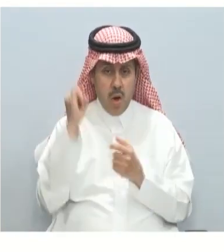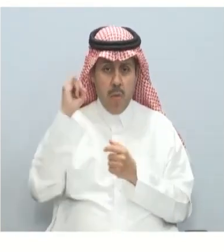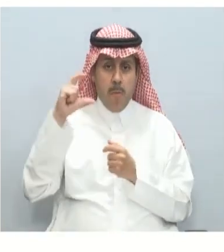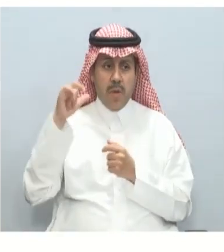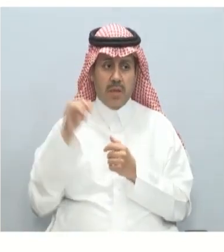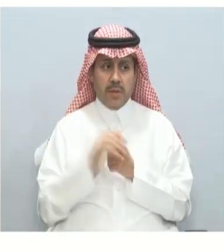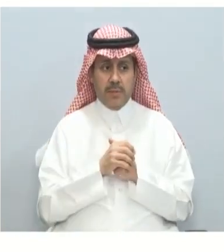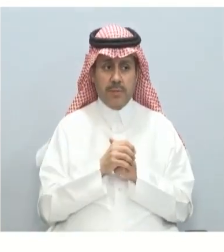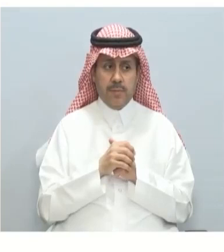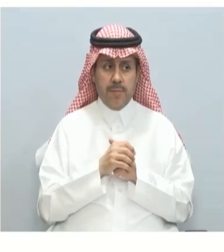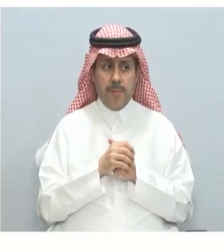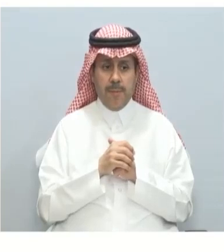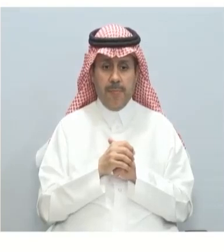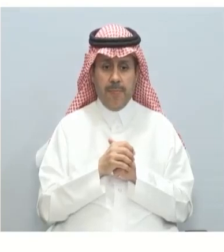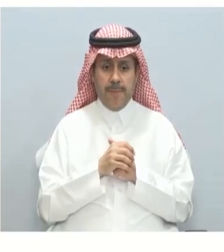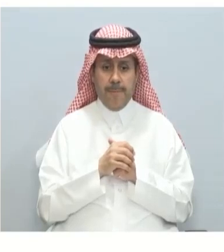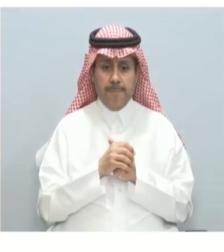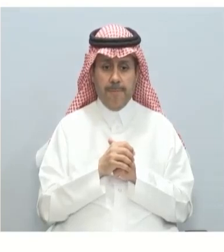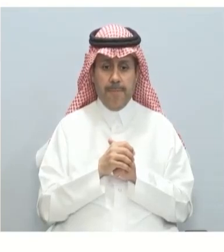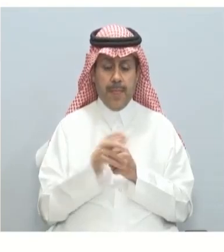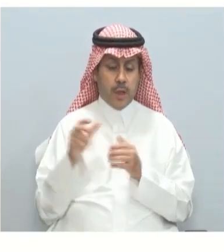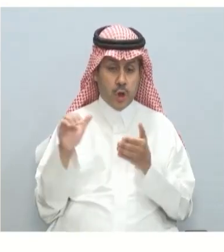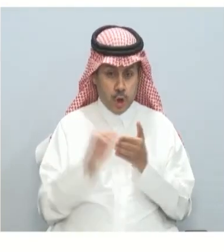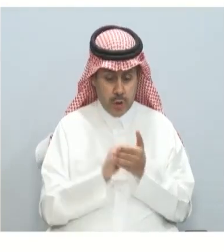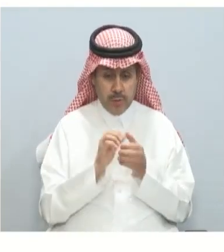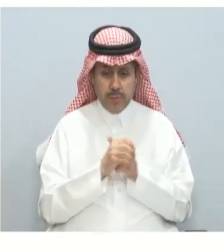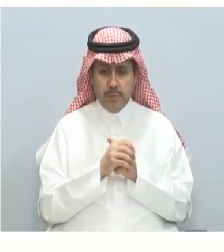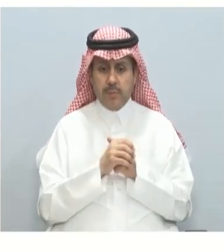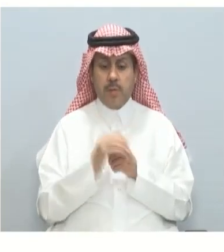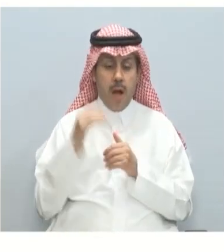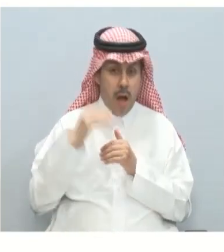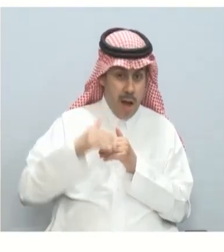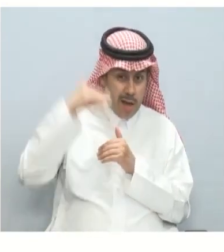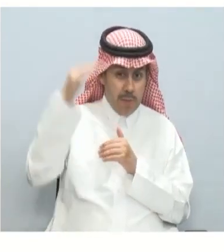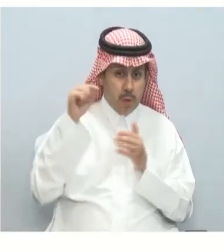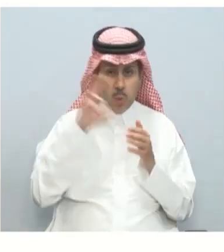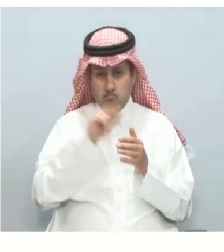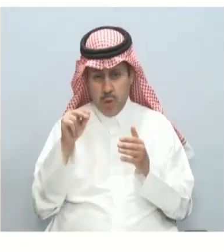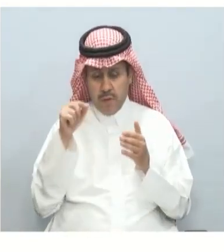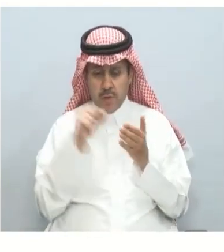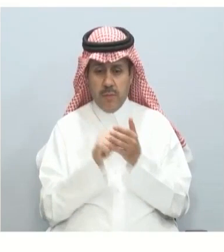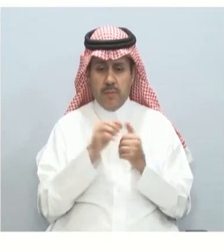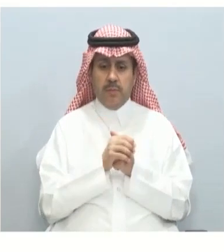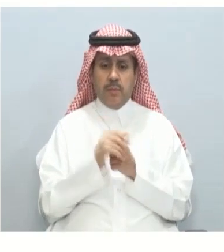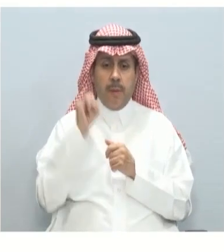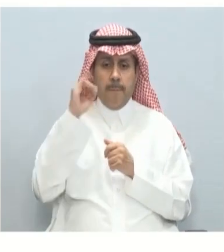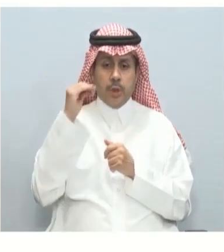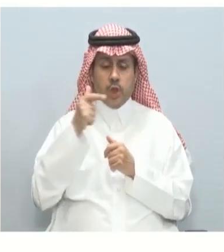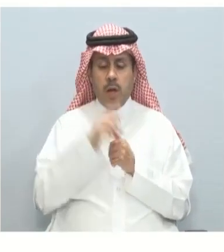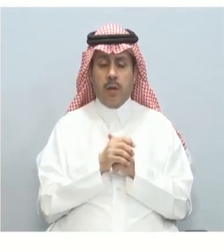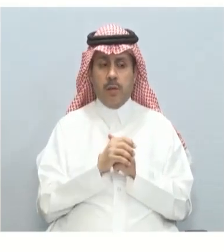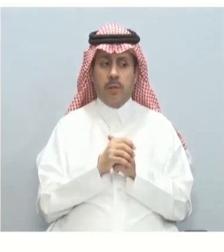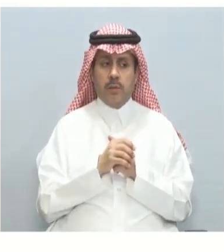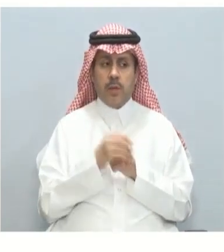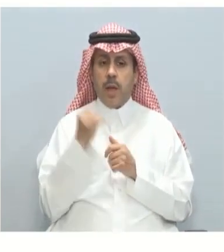ناخذ اللي داخل الجذر نقول شرط ان يكون اكبر او يساوي صفر ما معناه المجال يعني قيم اكس